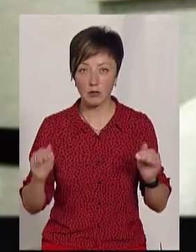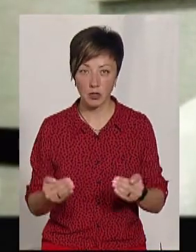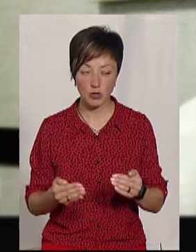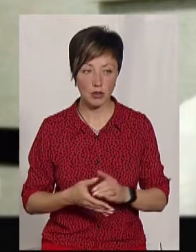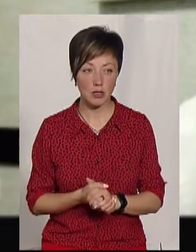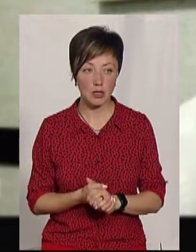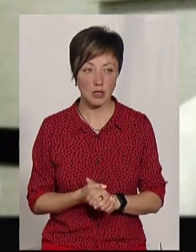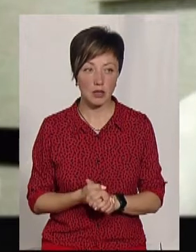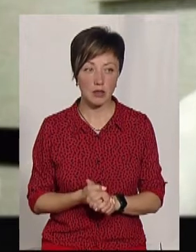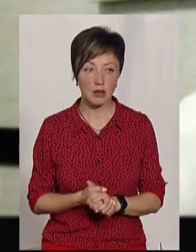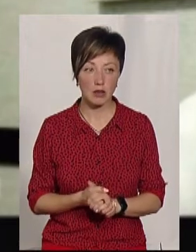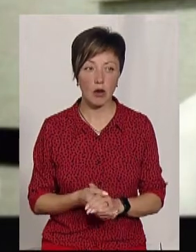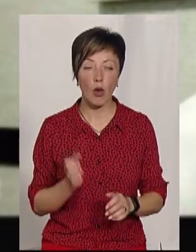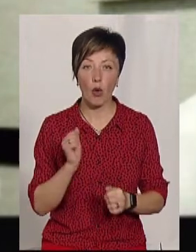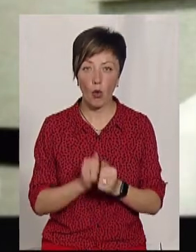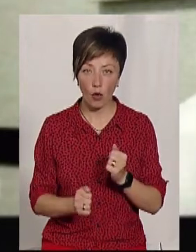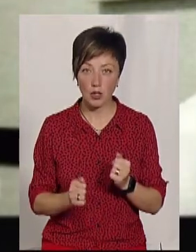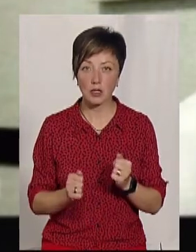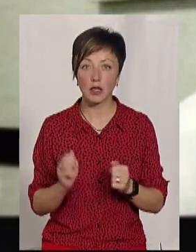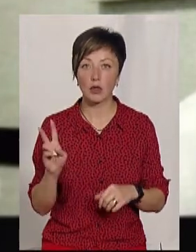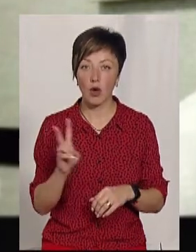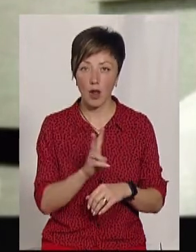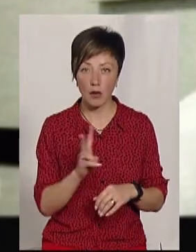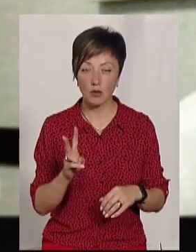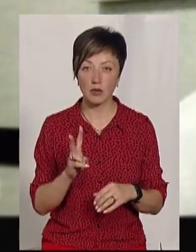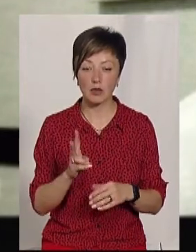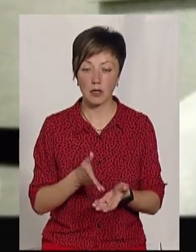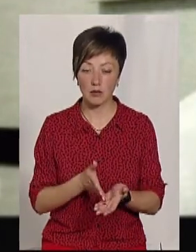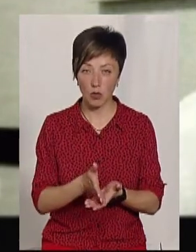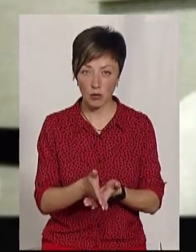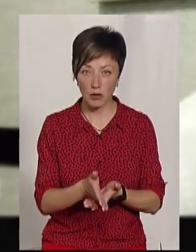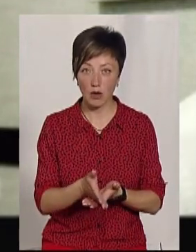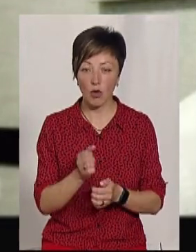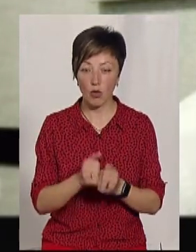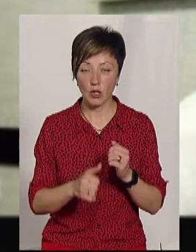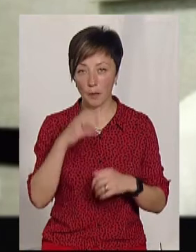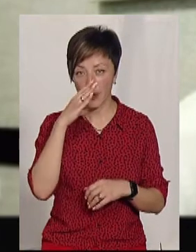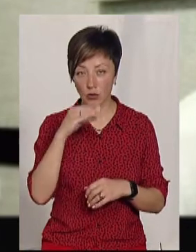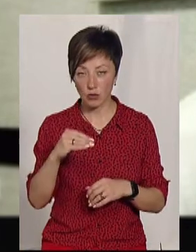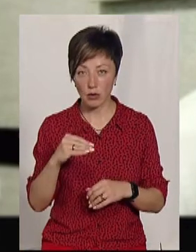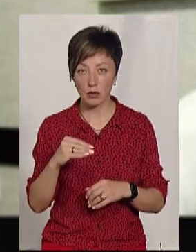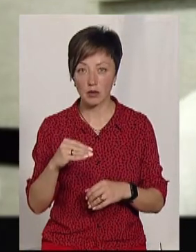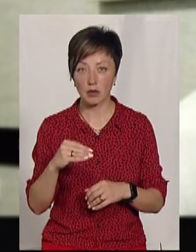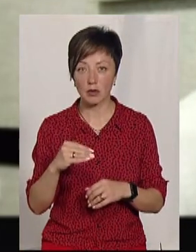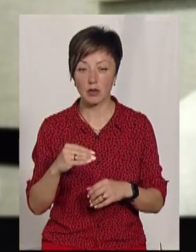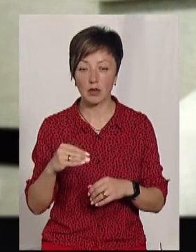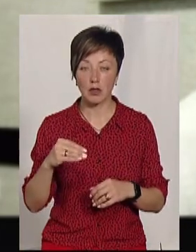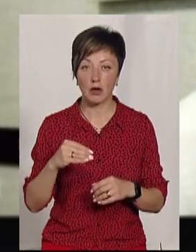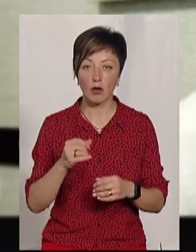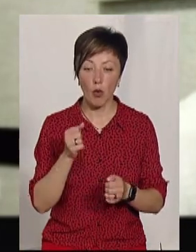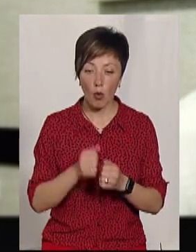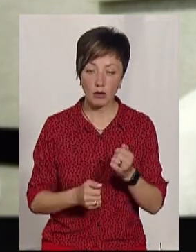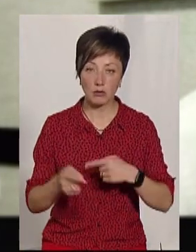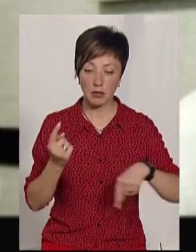зменшитися так, ніяк. А кожний цей тролейбус, який виходив на лінію, чи кожна маршрутка, з кожним рейсом вони